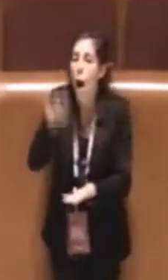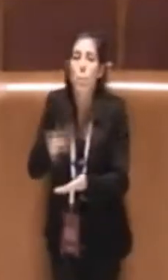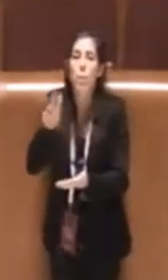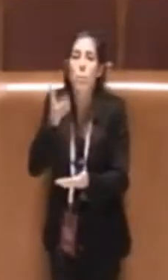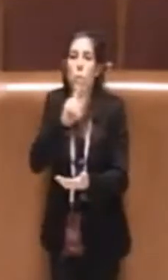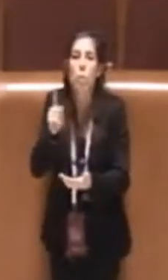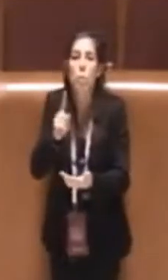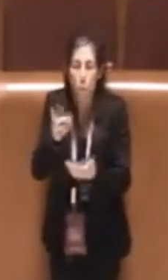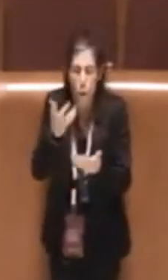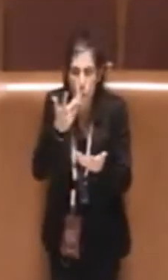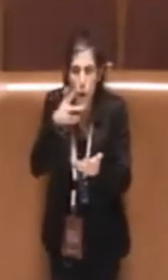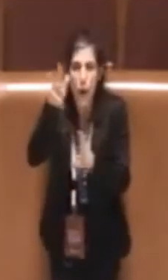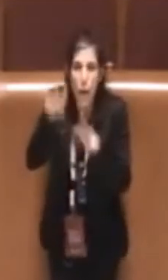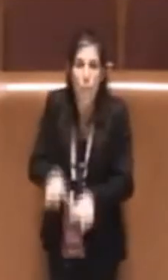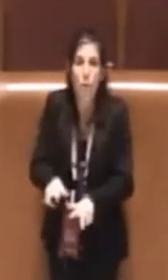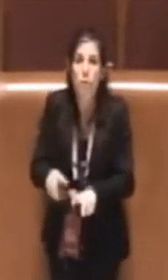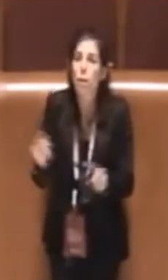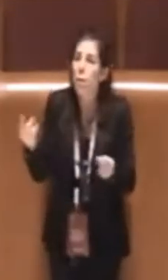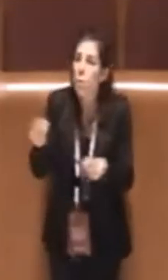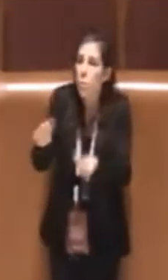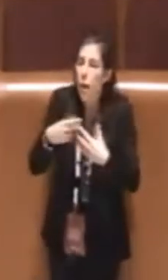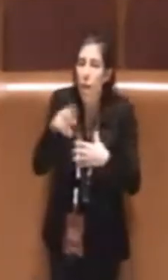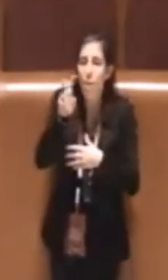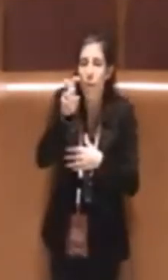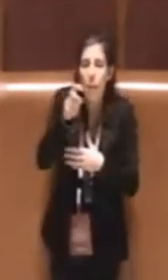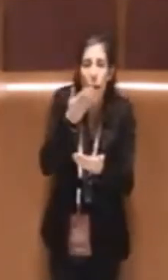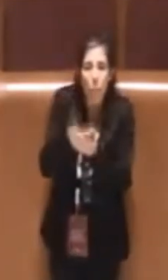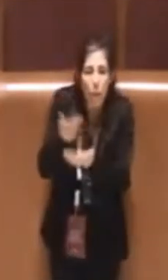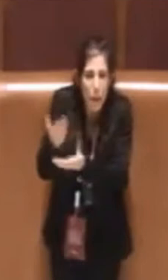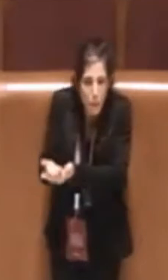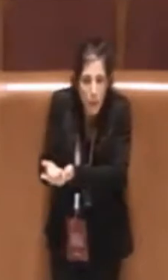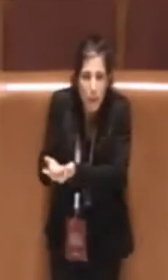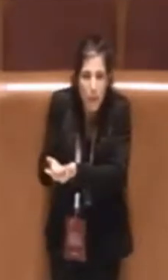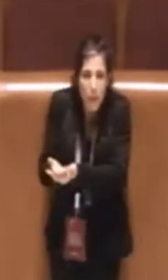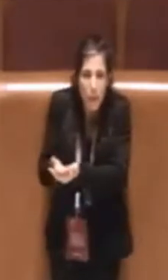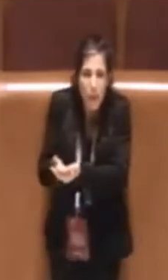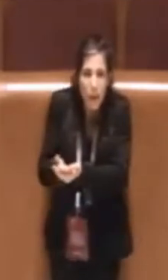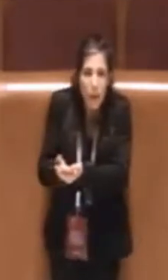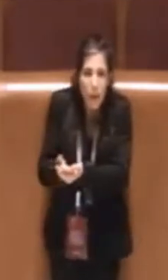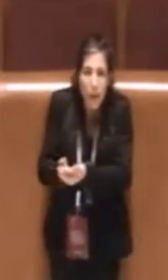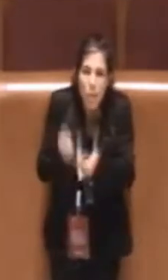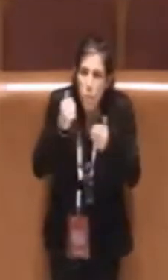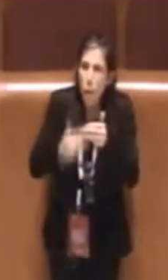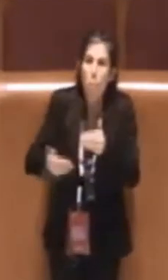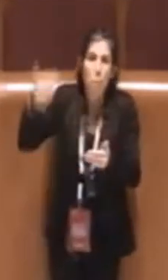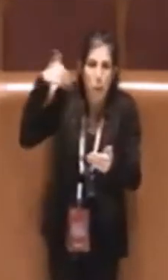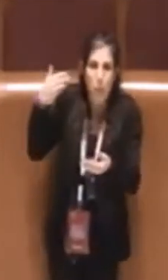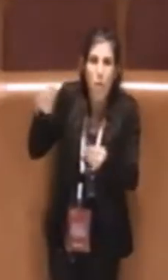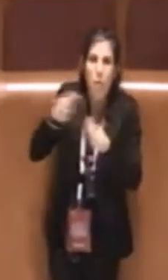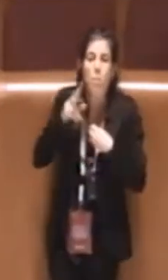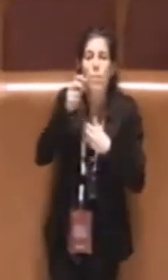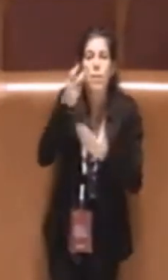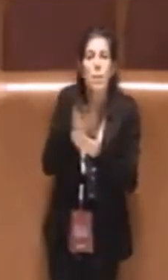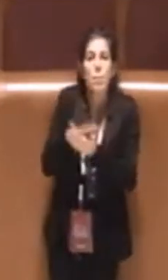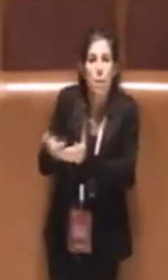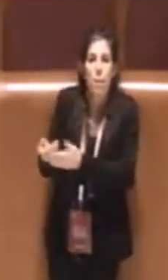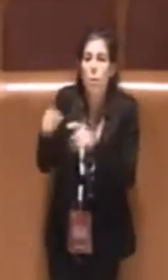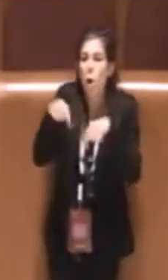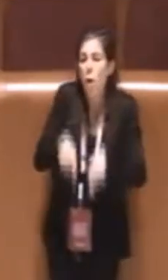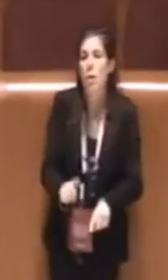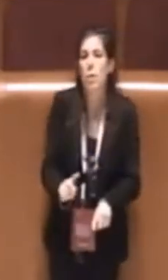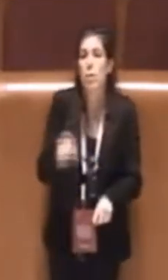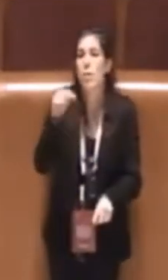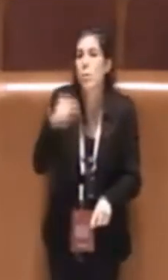quando mi consegna 20 emendamenti alla delibera e poteva farlo in sede di commissione, o poteva farlo qualche giorno